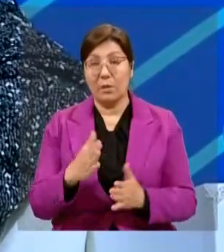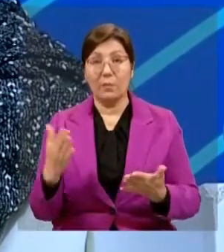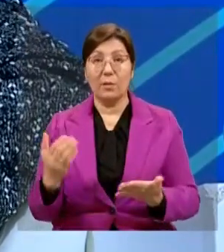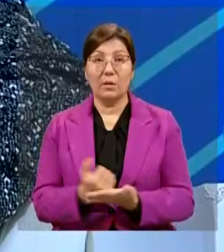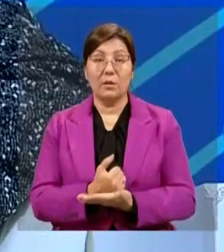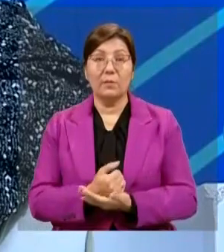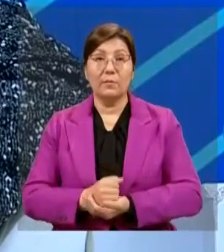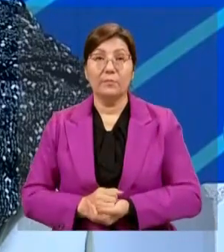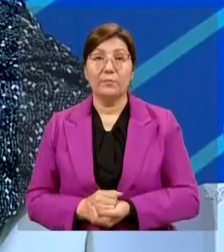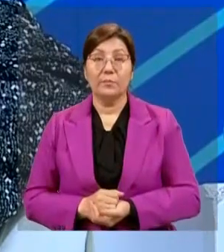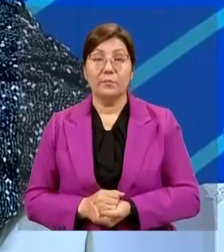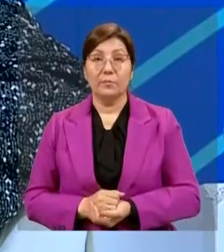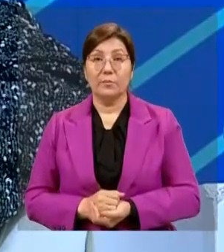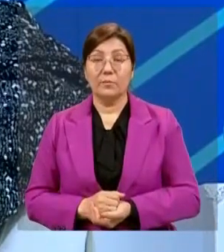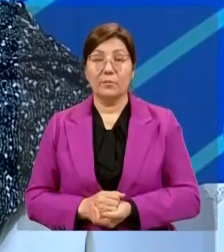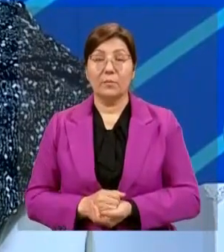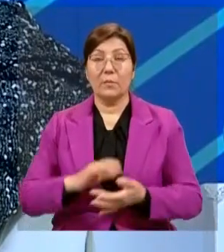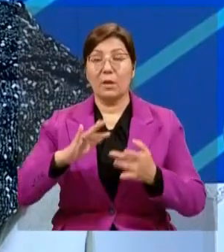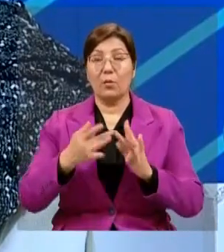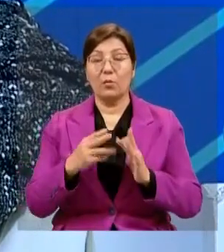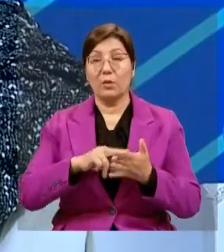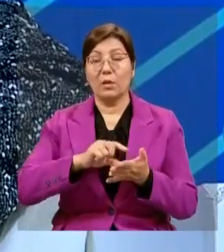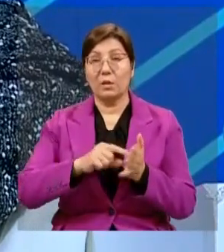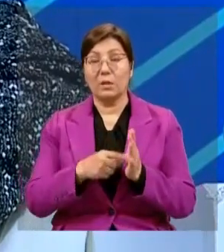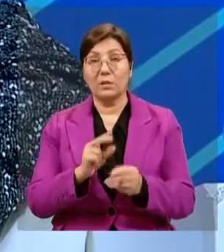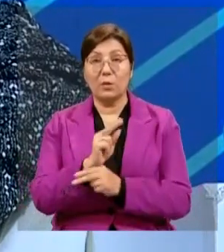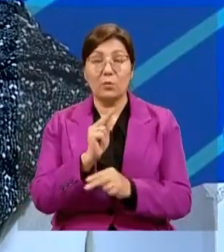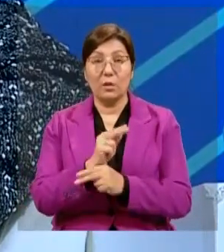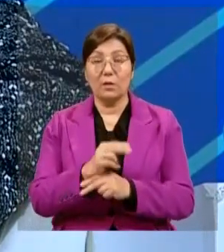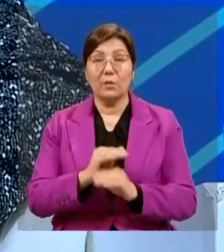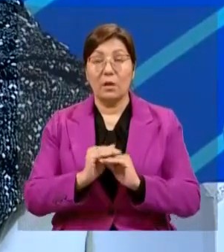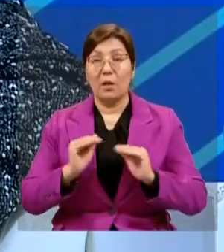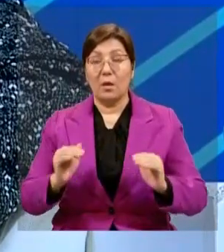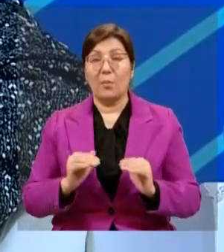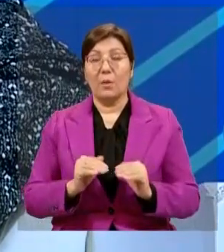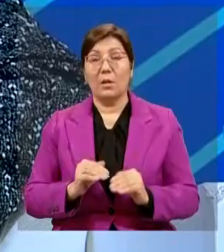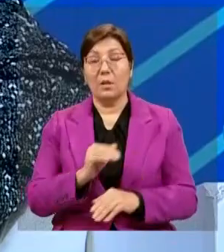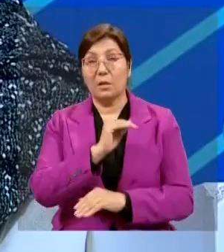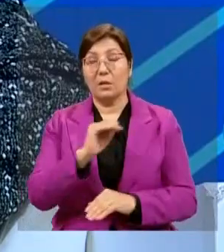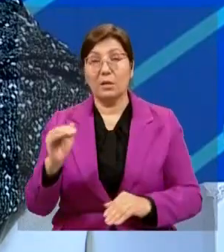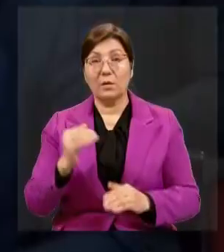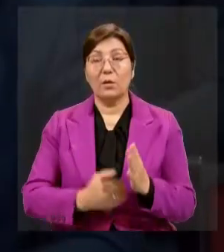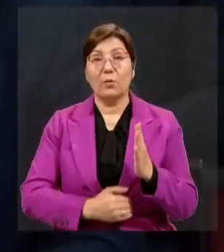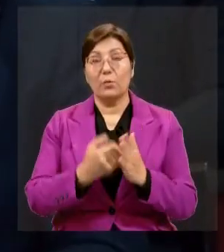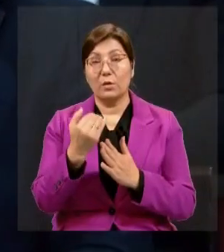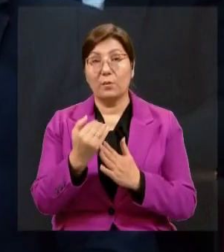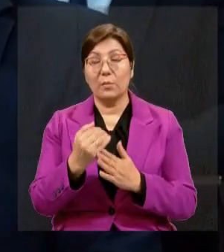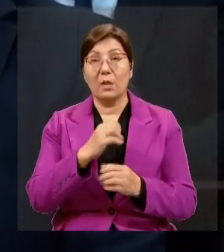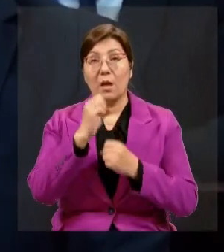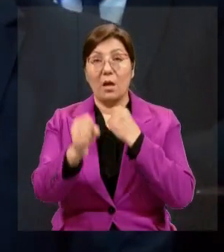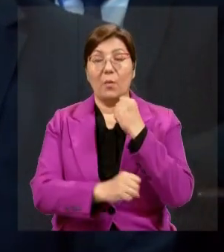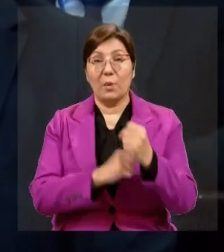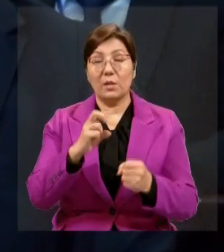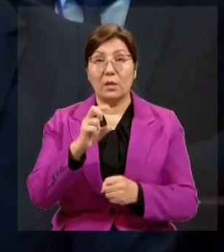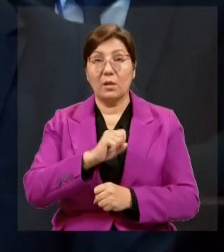мәселелерді қарастырамыз. Енді мына онлайн класстарды оқытқан кезде балалардың деңгейі көтерілді ме? Материалдық базасы